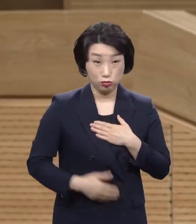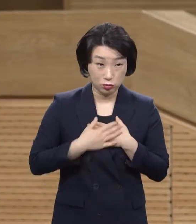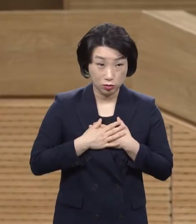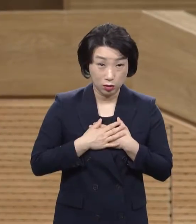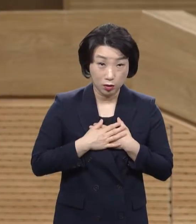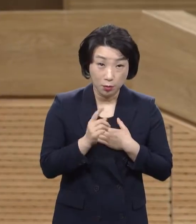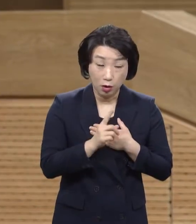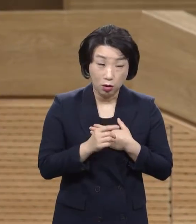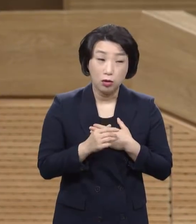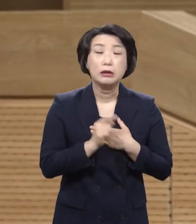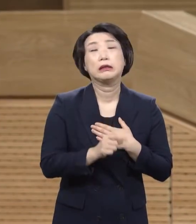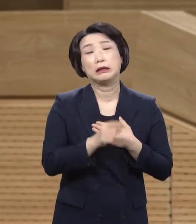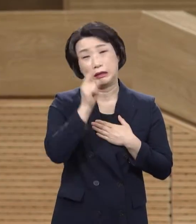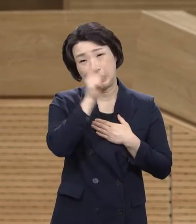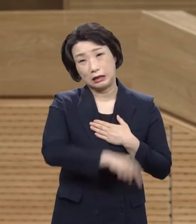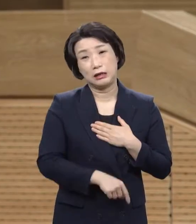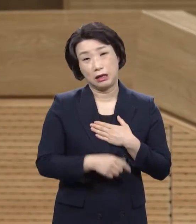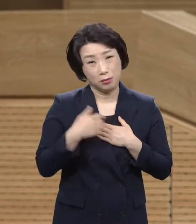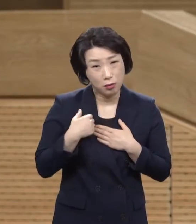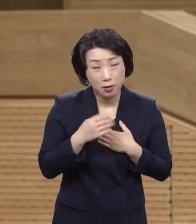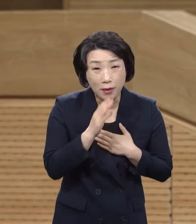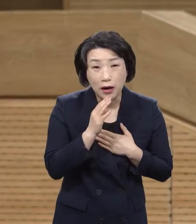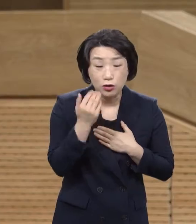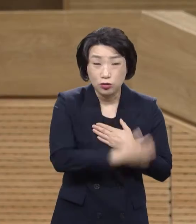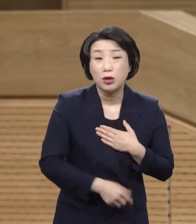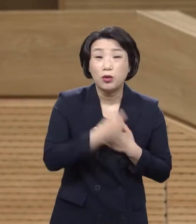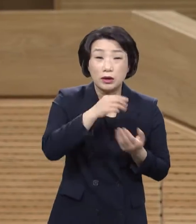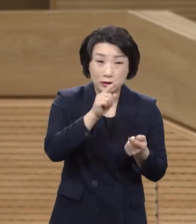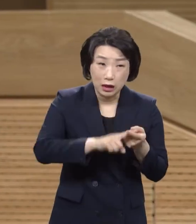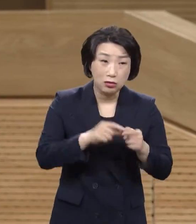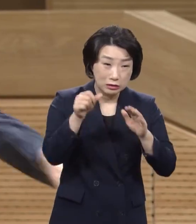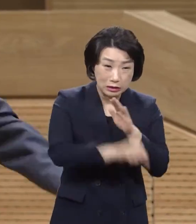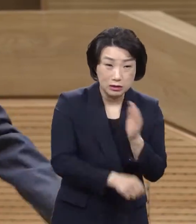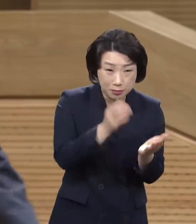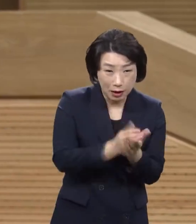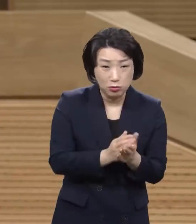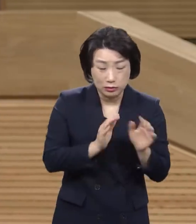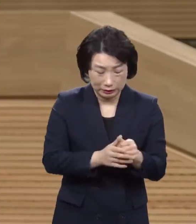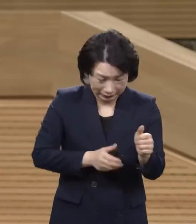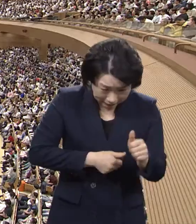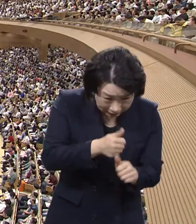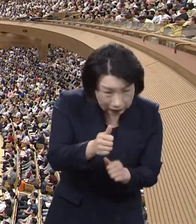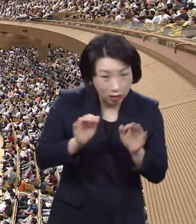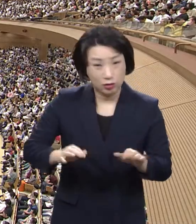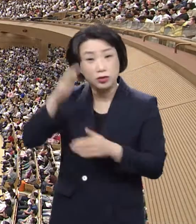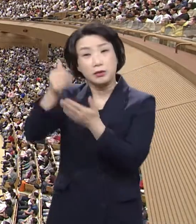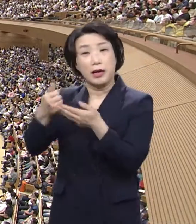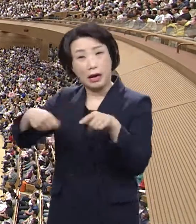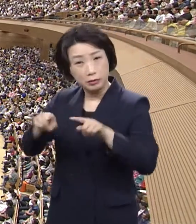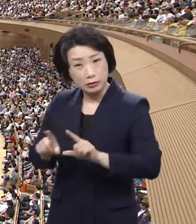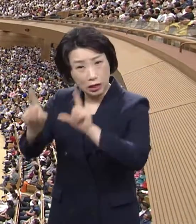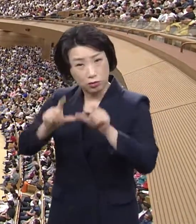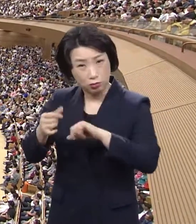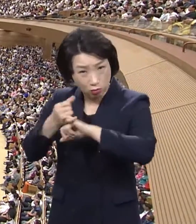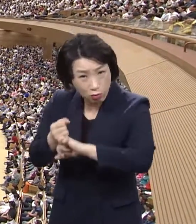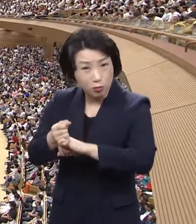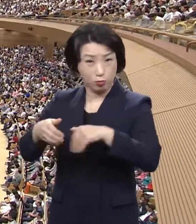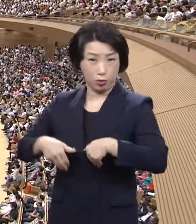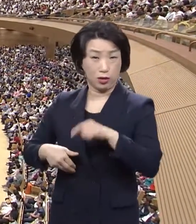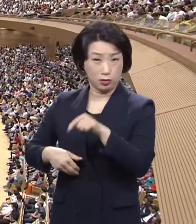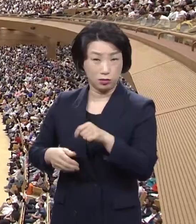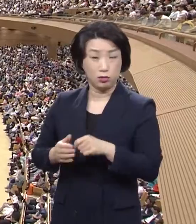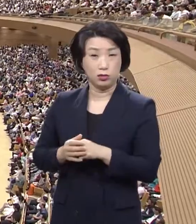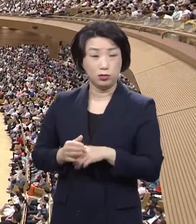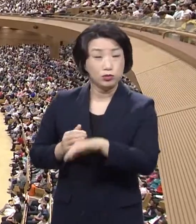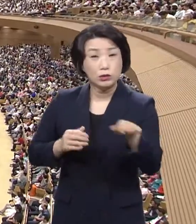그 육신은 그런 놈이요. 육신에게 지지 말고 반드시 이겨서 성령으로 살아야 돼. 아주